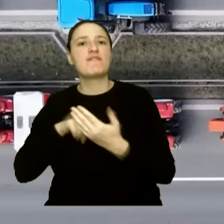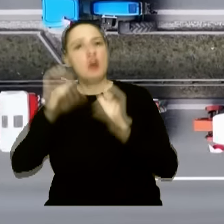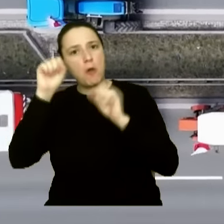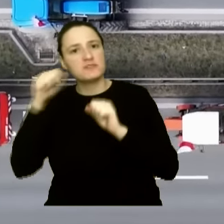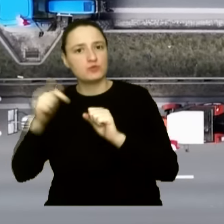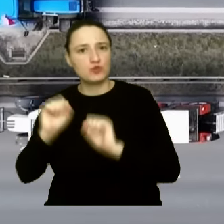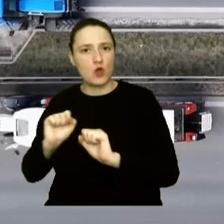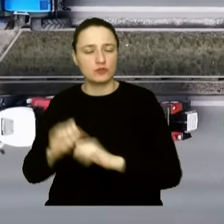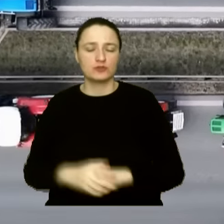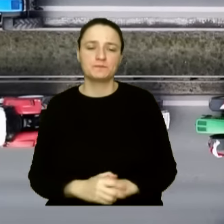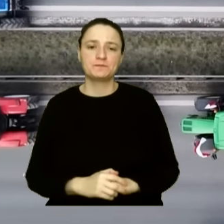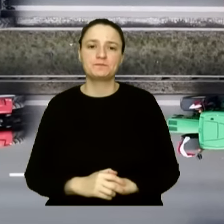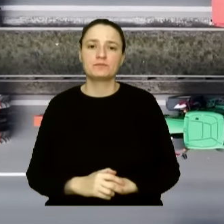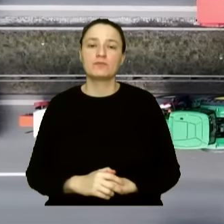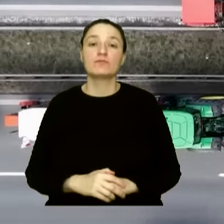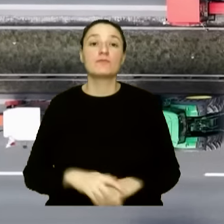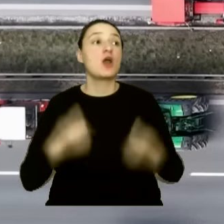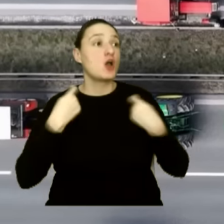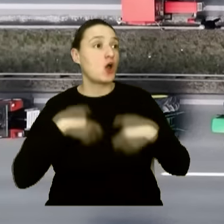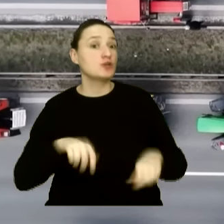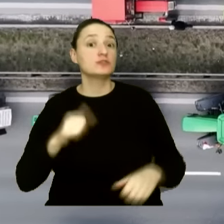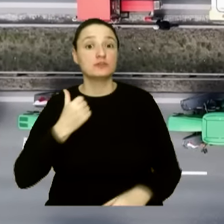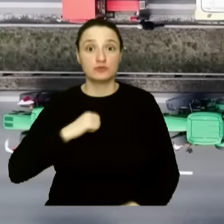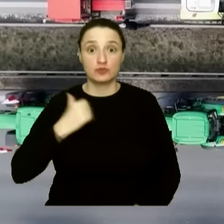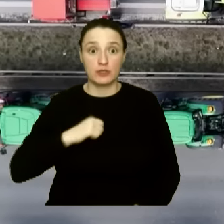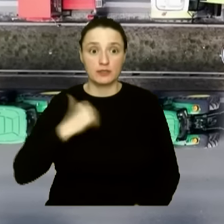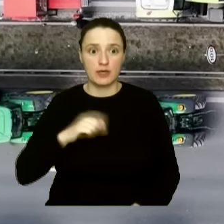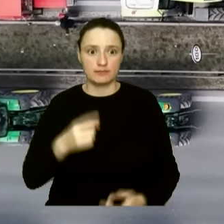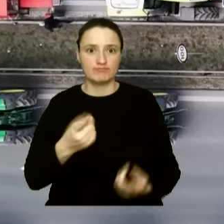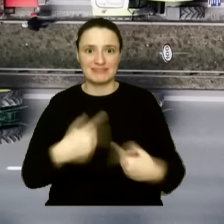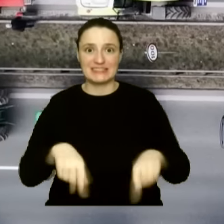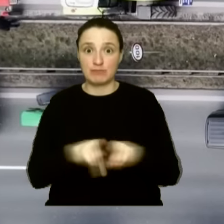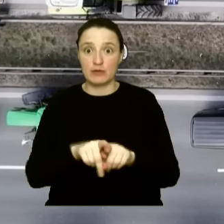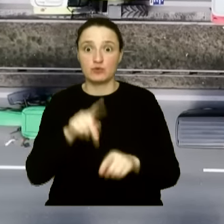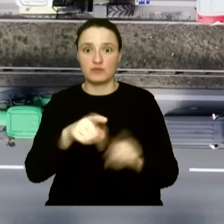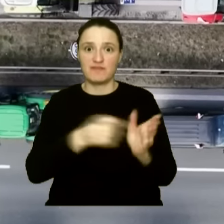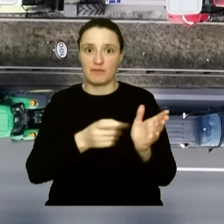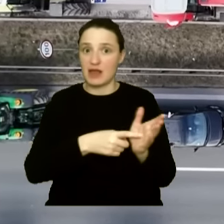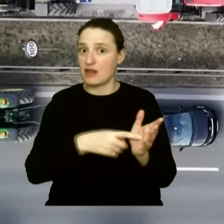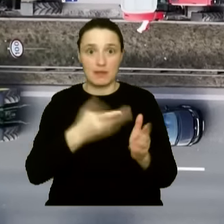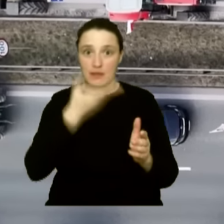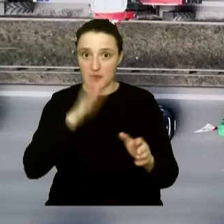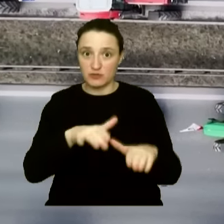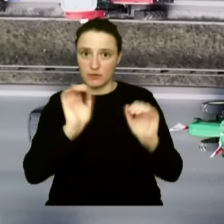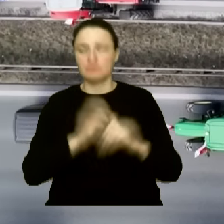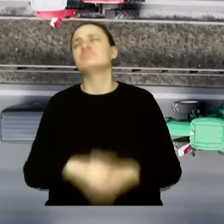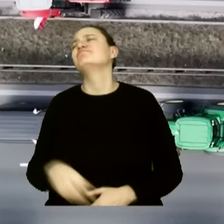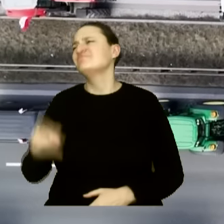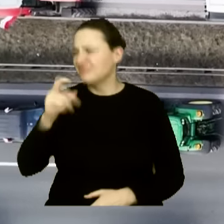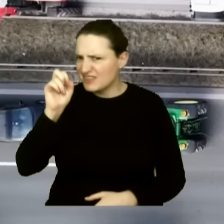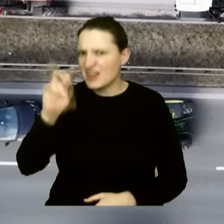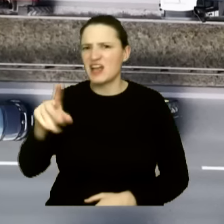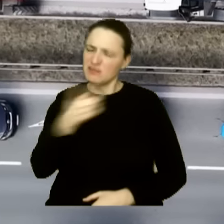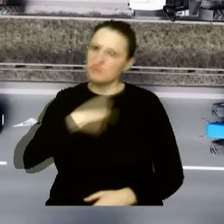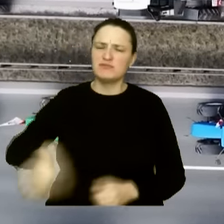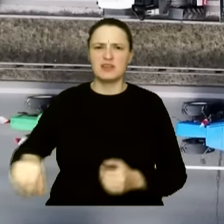Rolnicy czekają na spełnienie ich postulatów, inaczej nie odpuszczą. Dobrze to podsumowałam? Absolutnie. My jesteśmy za bardzo zaprawieni w boju. Zawsze